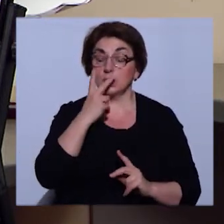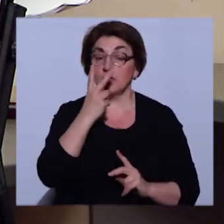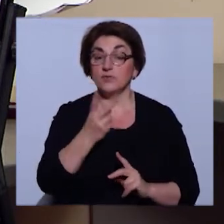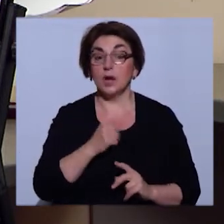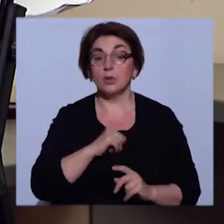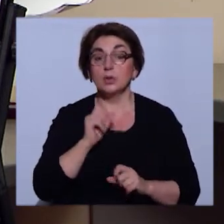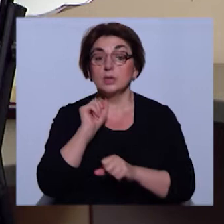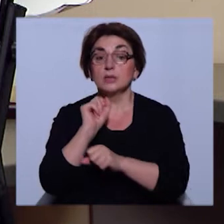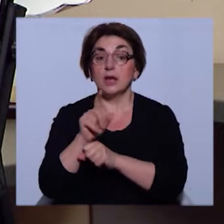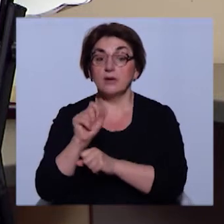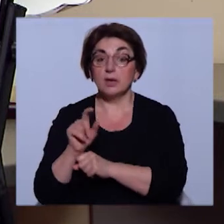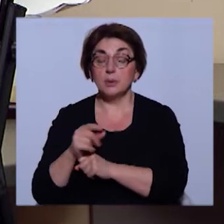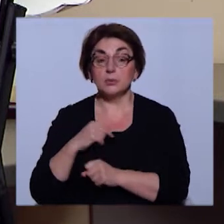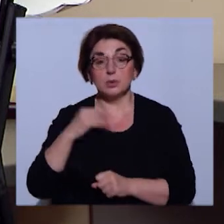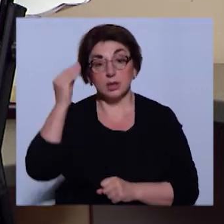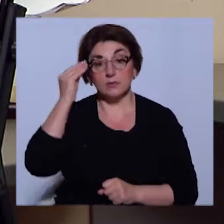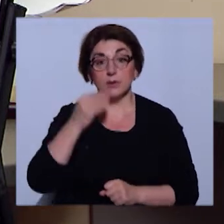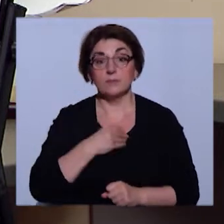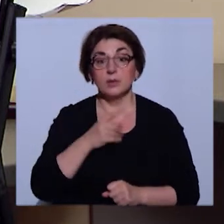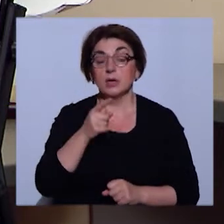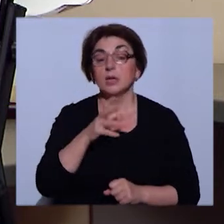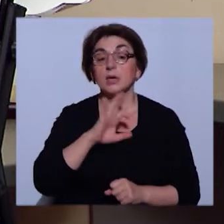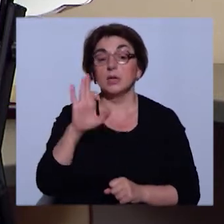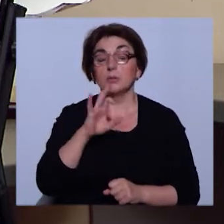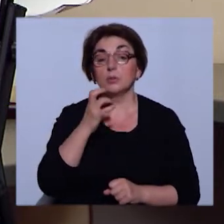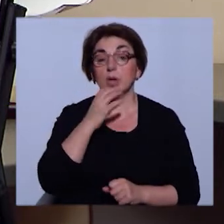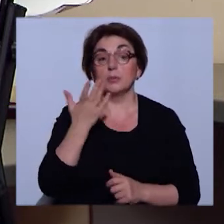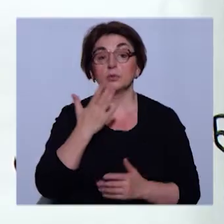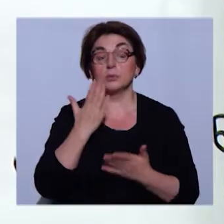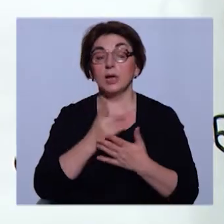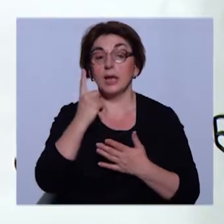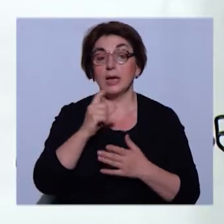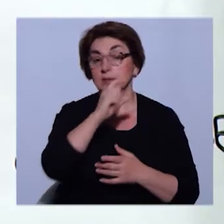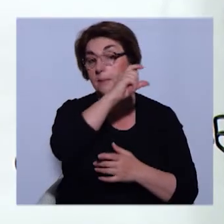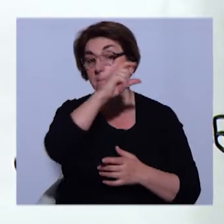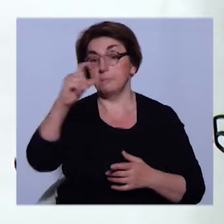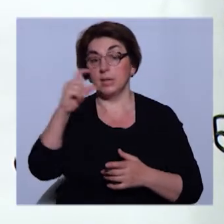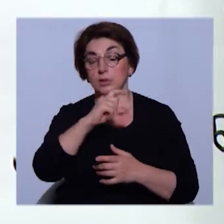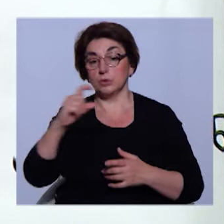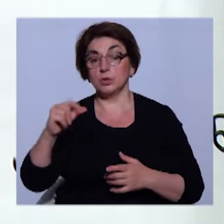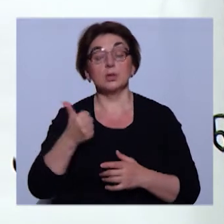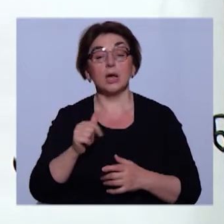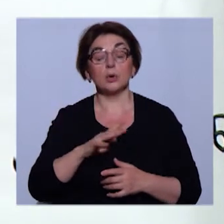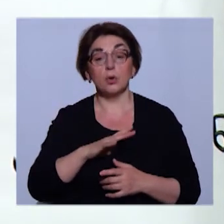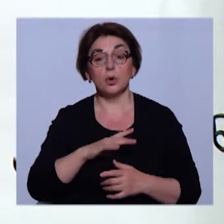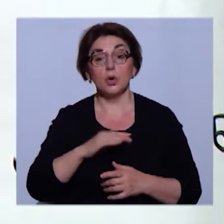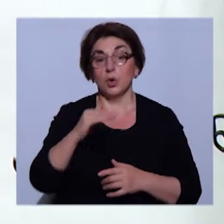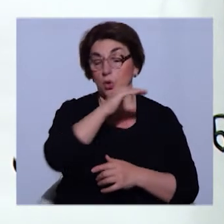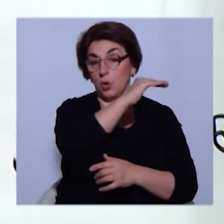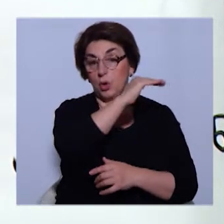ოღონდ გარკვეული დავალებები უნდა გავიაროთ. მაგალითად, ელემენტები რომლებიც მდებარეობენ ერთ პერიოდში. გავიხსენოთ პერიოდი რა